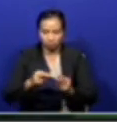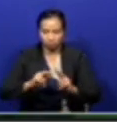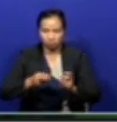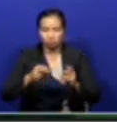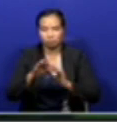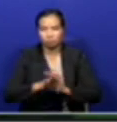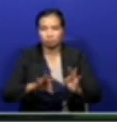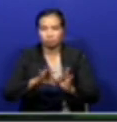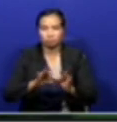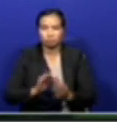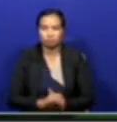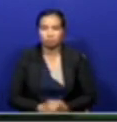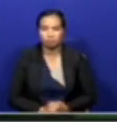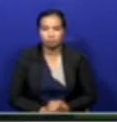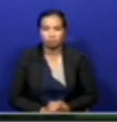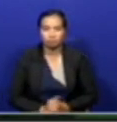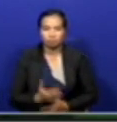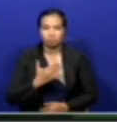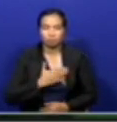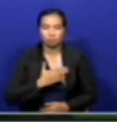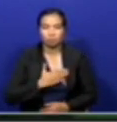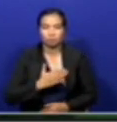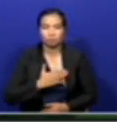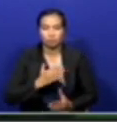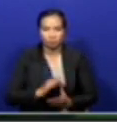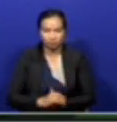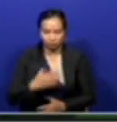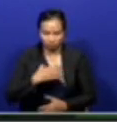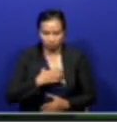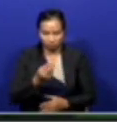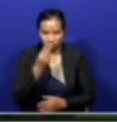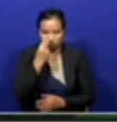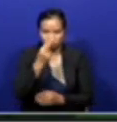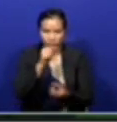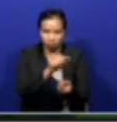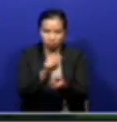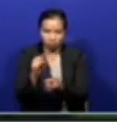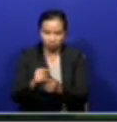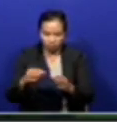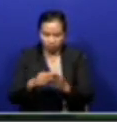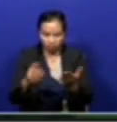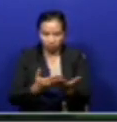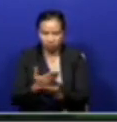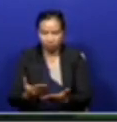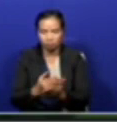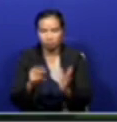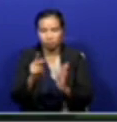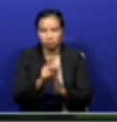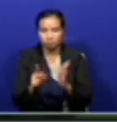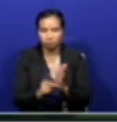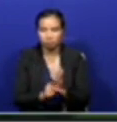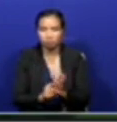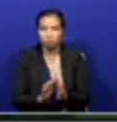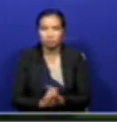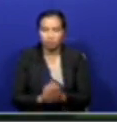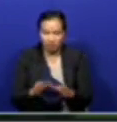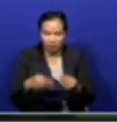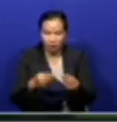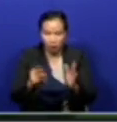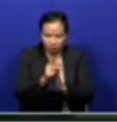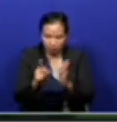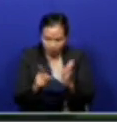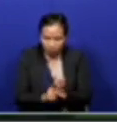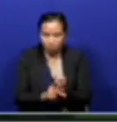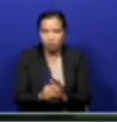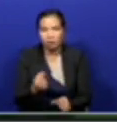ครับท่านประธานครับผมเองเนี่ยอยากเห็นกฎหมายที่ท่านอุตส่าห์ไปพิจารณานะครับให้มันเป็นกฎหมายแต่จะทำอย่าง